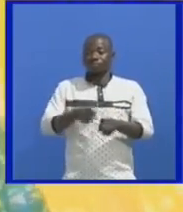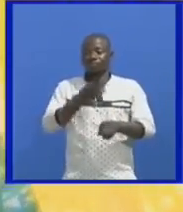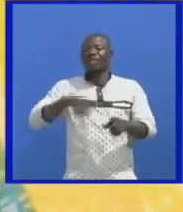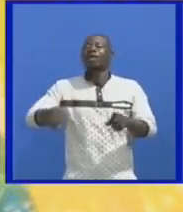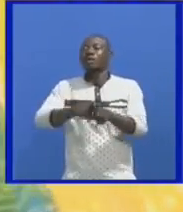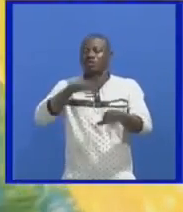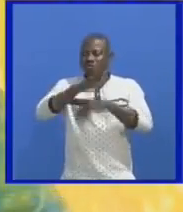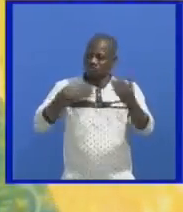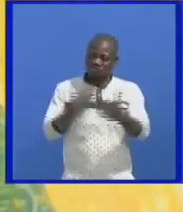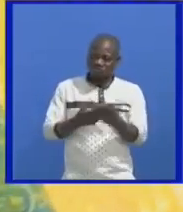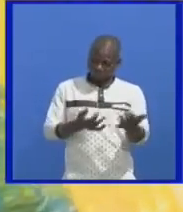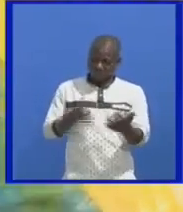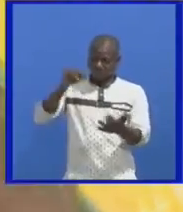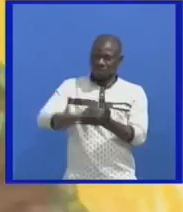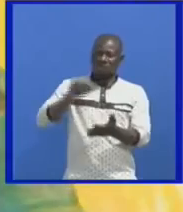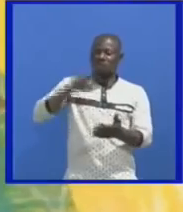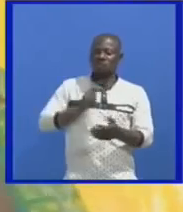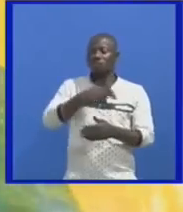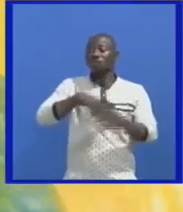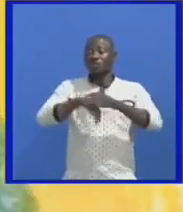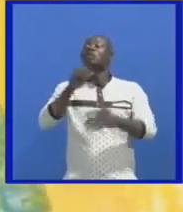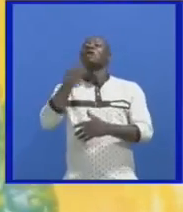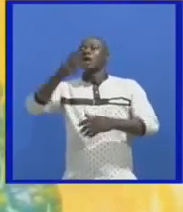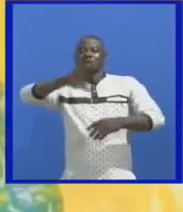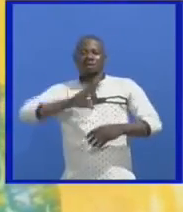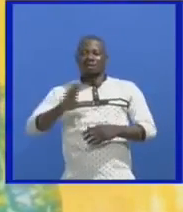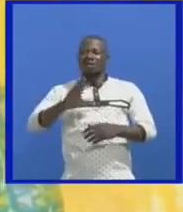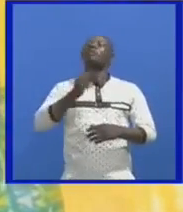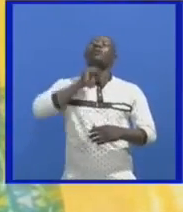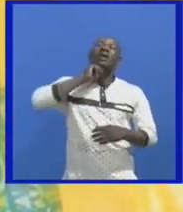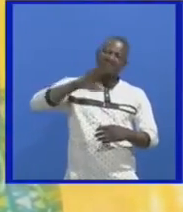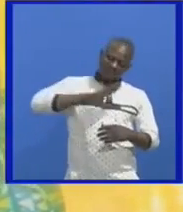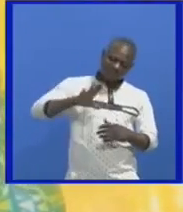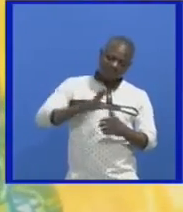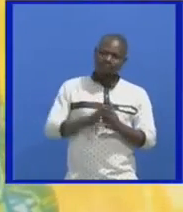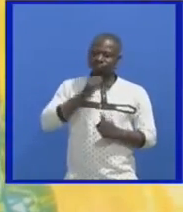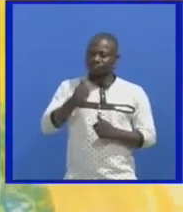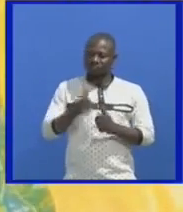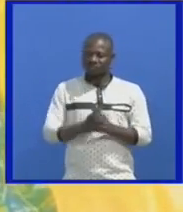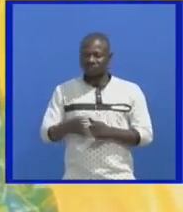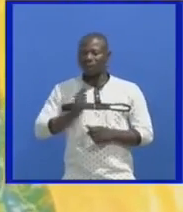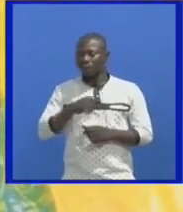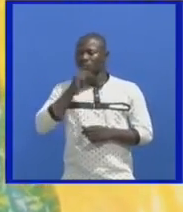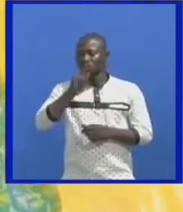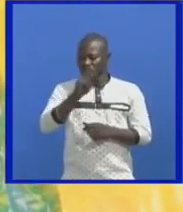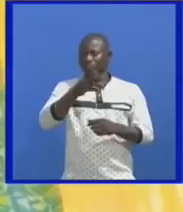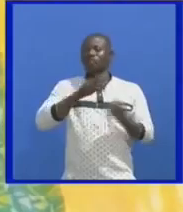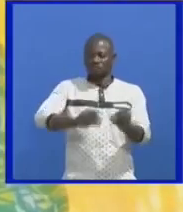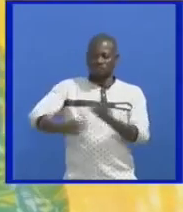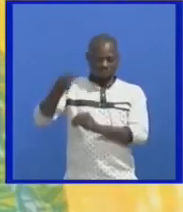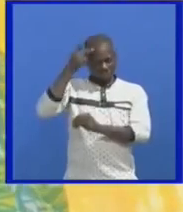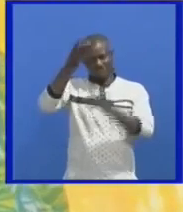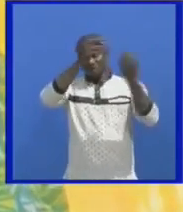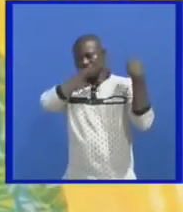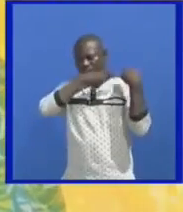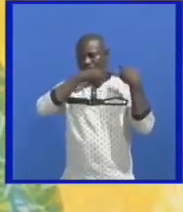à ce que soit on sorte pour dire tout va bien ou bien rien ne va entre nous. Mais non, nous sommes un parti assez responsable. Nous